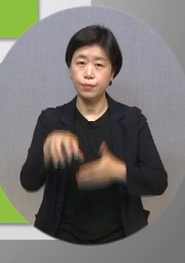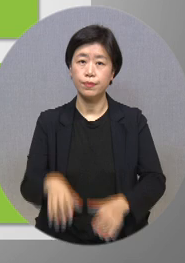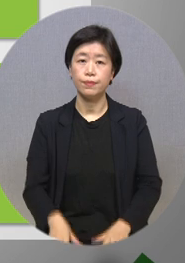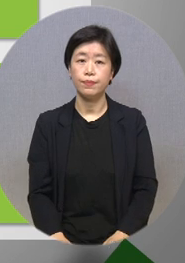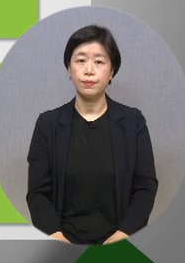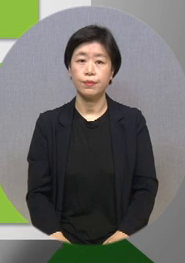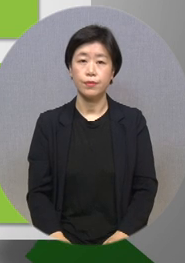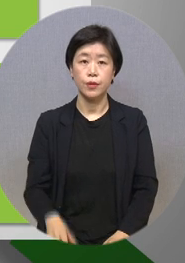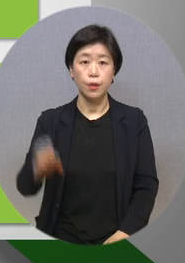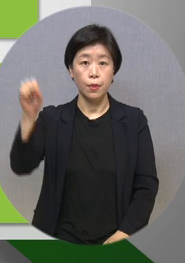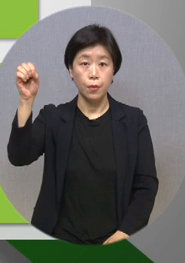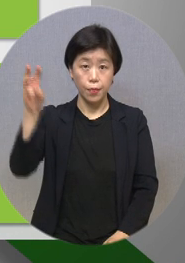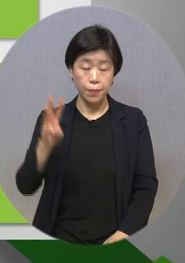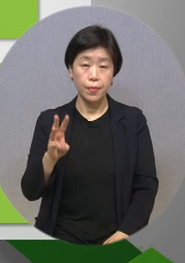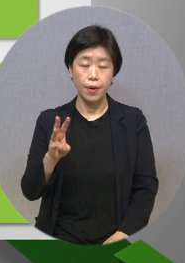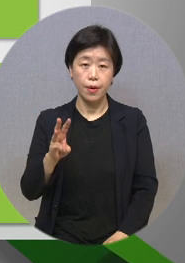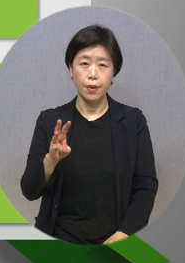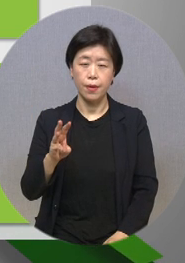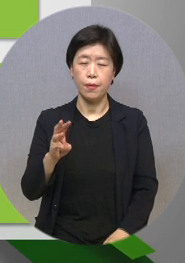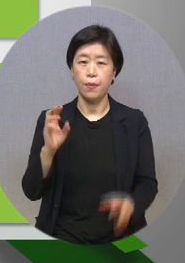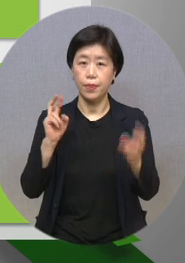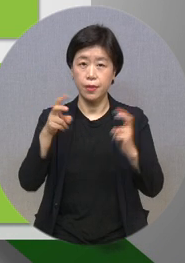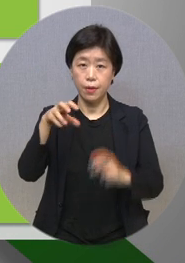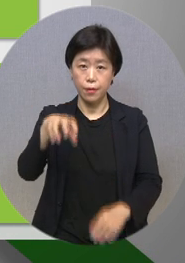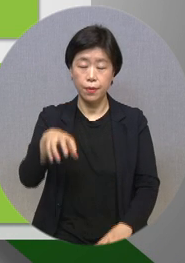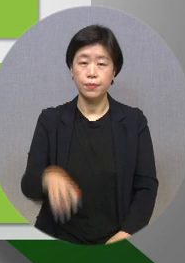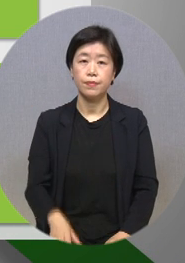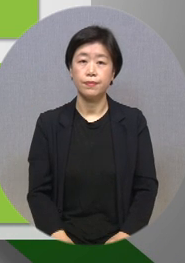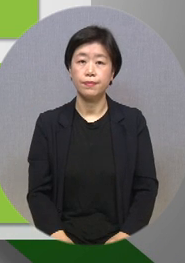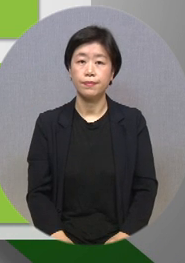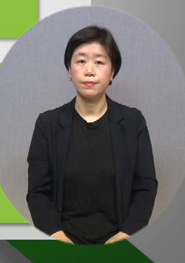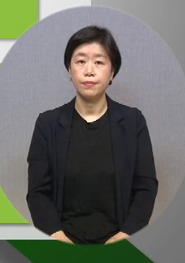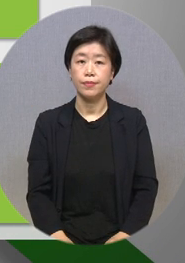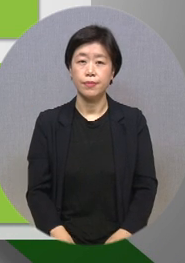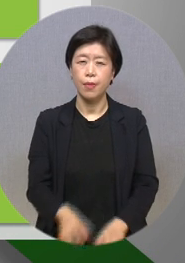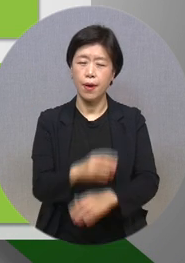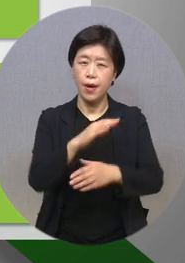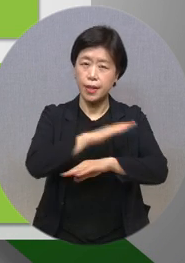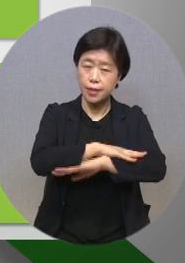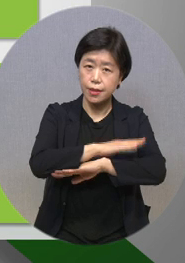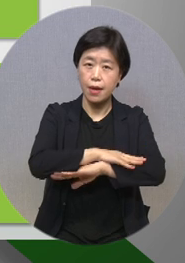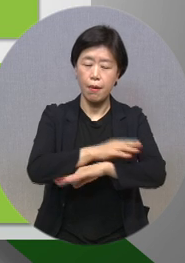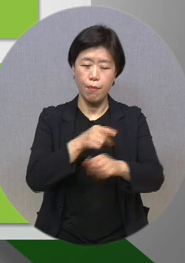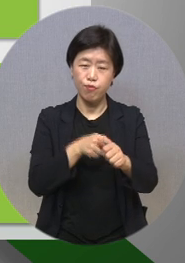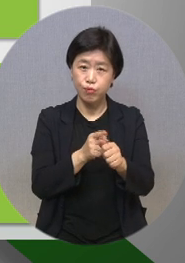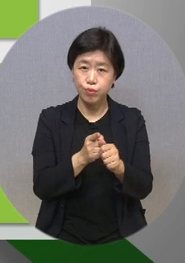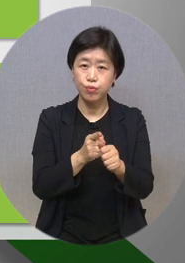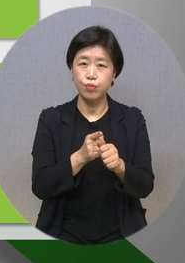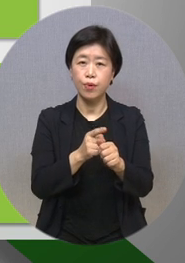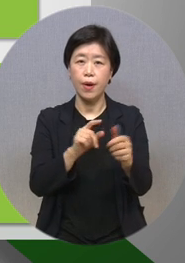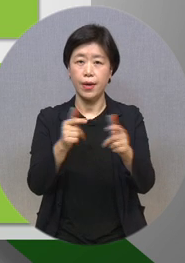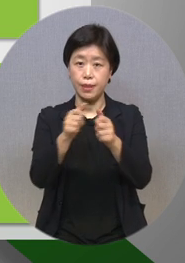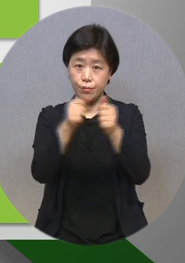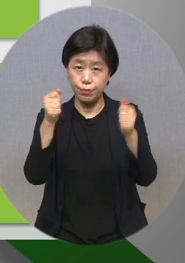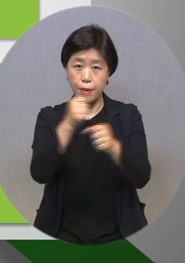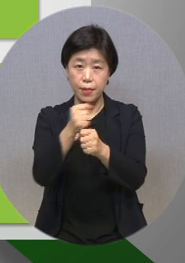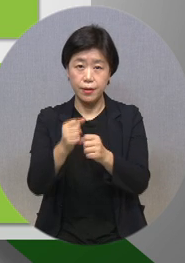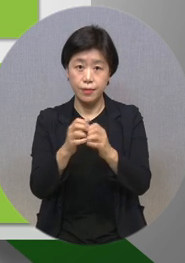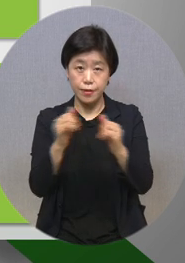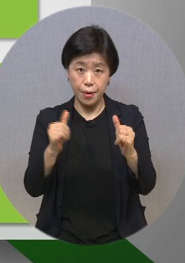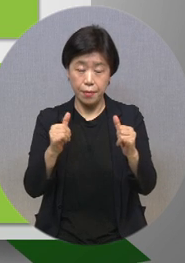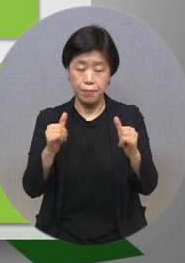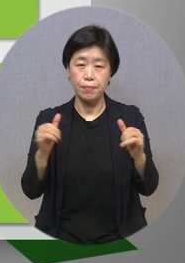주식회사 광명사에서 인쇄, 목재, 가구 및 제조 분야 종사원을 모집합니다. 접수마감일은